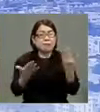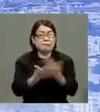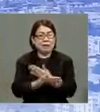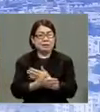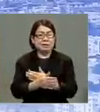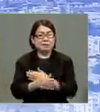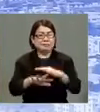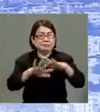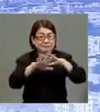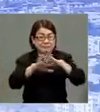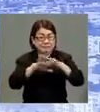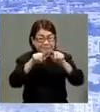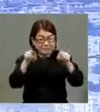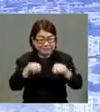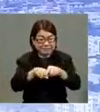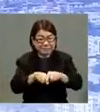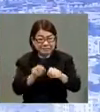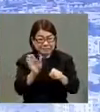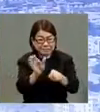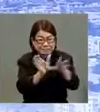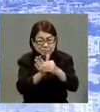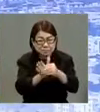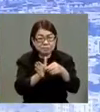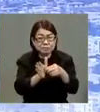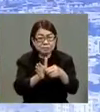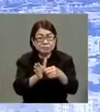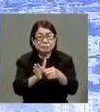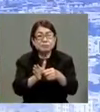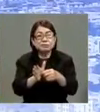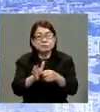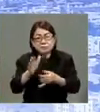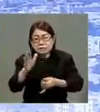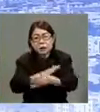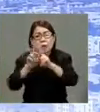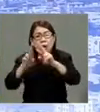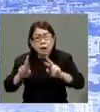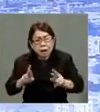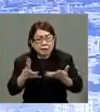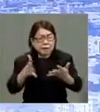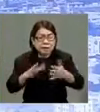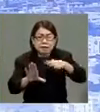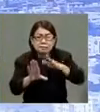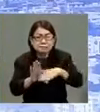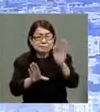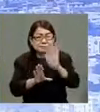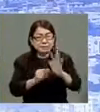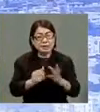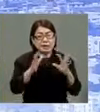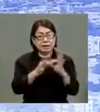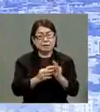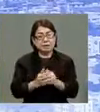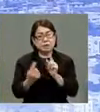ไลน์ที่เกี่ยวข้องกับนี้ไม่ใช่เป็นไลน์ที่เอาไปใช้ในการเข้าร้านหรือลงทะเบียนนะครับเป็นไลน์ไว้ เป็นสอบถามกันบอก